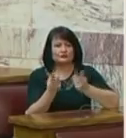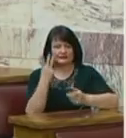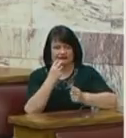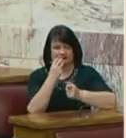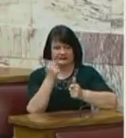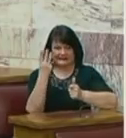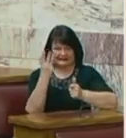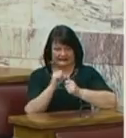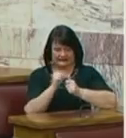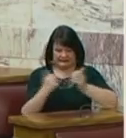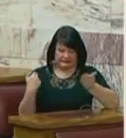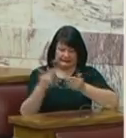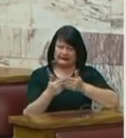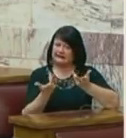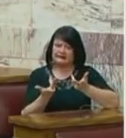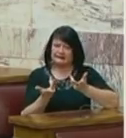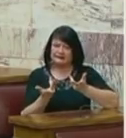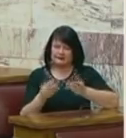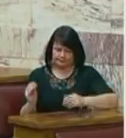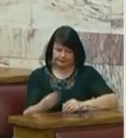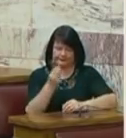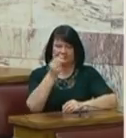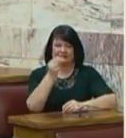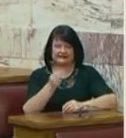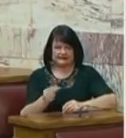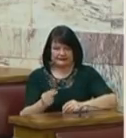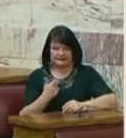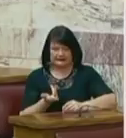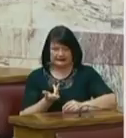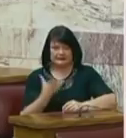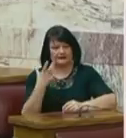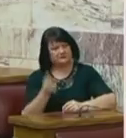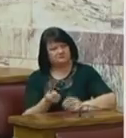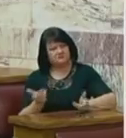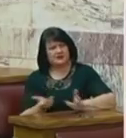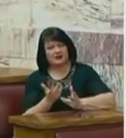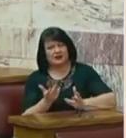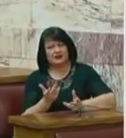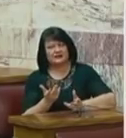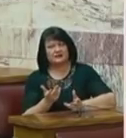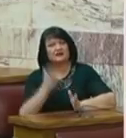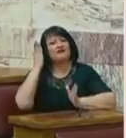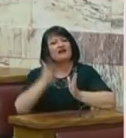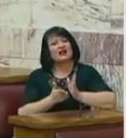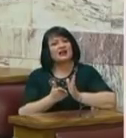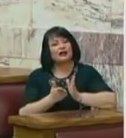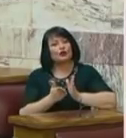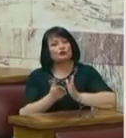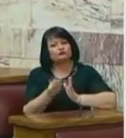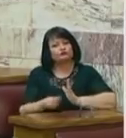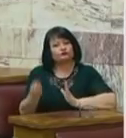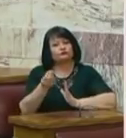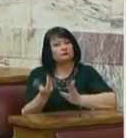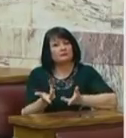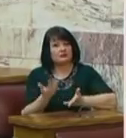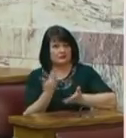αυτούς? Προέκυψε κανένα στοιχείο? Υπήρξε κάτι που εμπλούτησε τον φάκελο? Έχετε κάτι